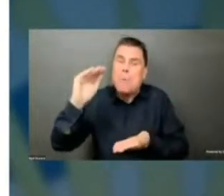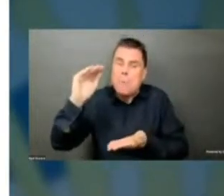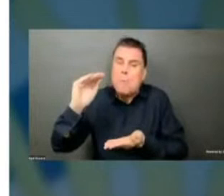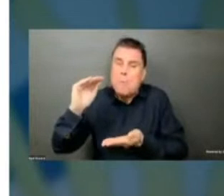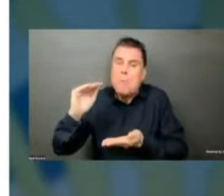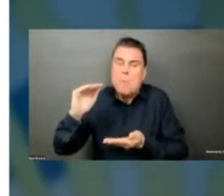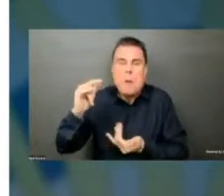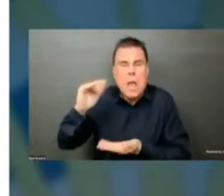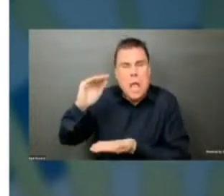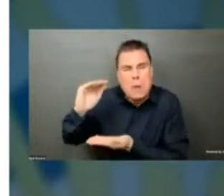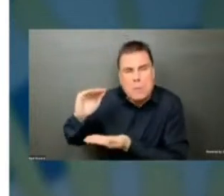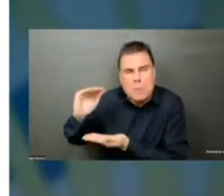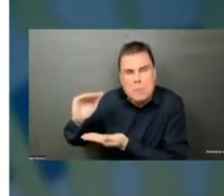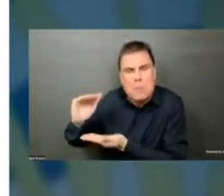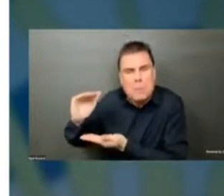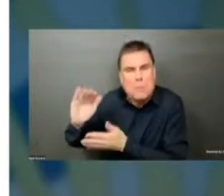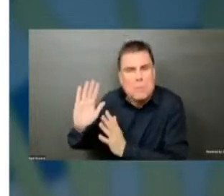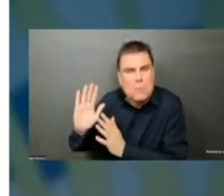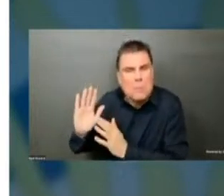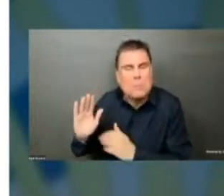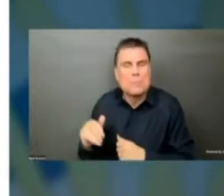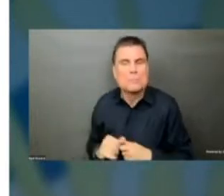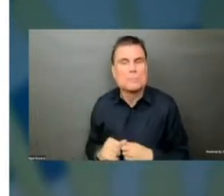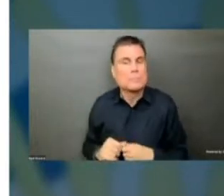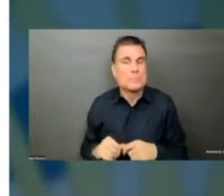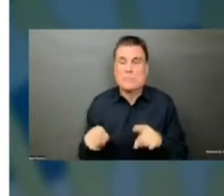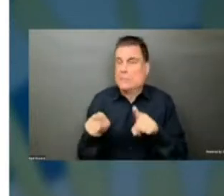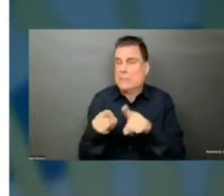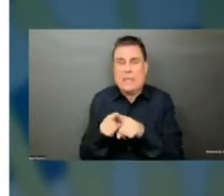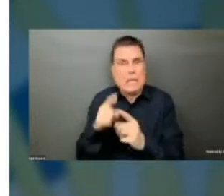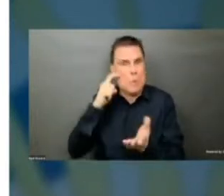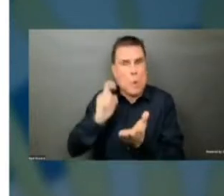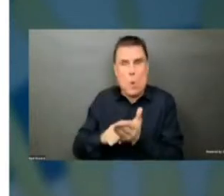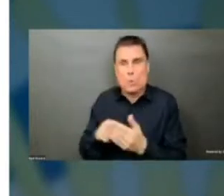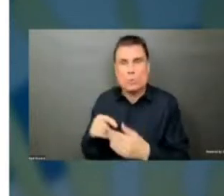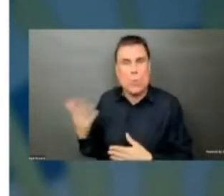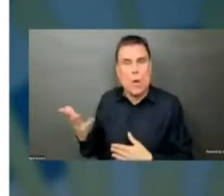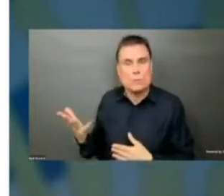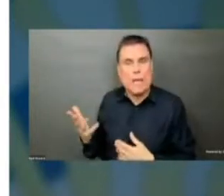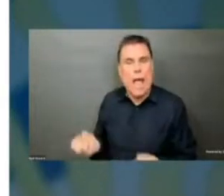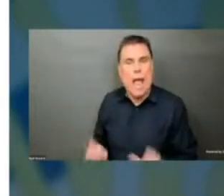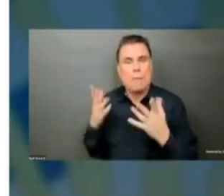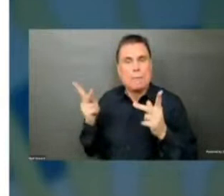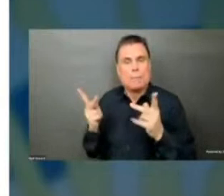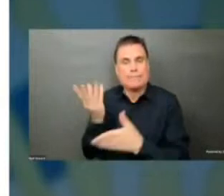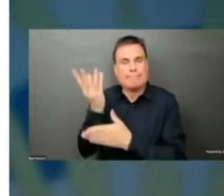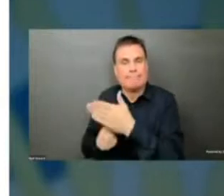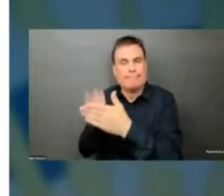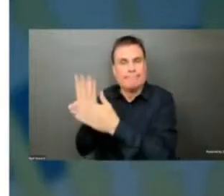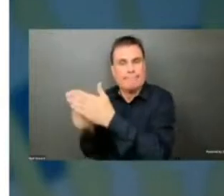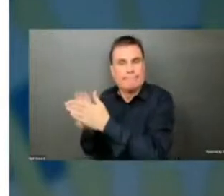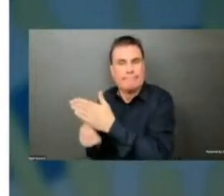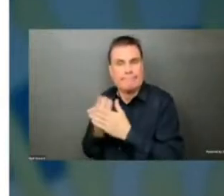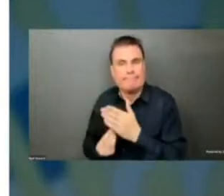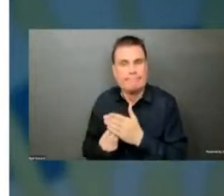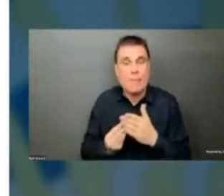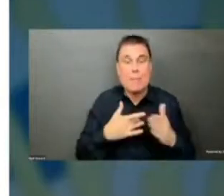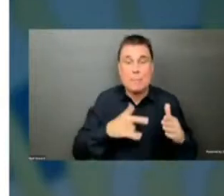we're 是正 seeing 常的 with deaths, 阳 which 性了，然 peaked 后慢慢 later 发展 than 成 our 重症在住 hospitalizations 院， and 所以 the 他说住 cases. 院的高 We've 峰 now 和 seen a